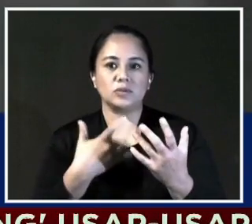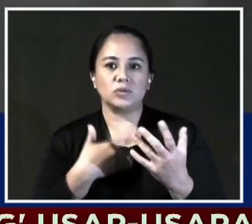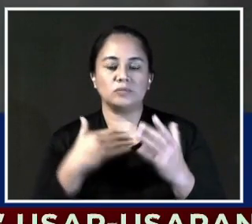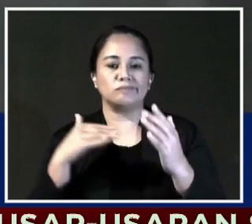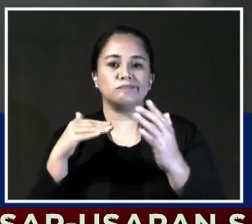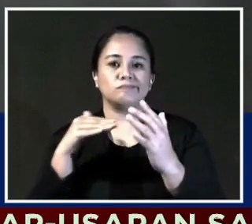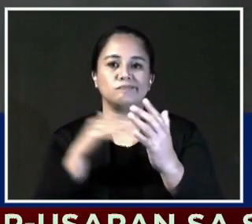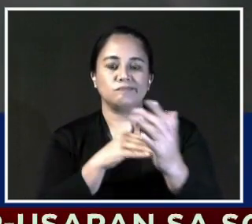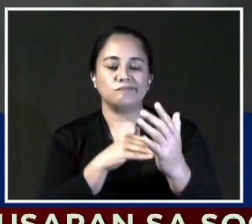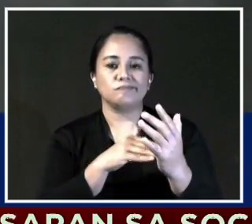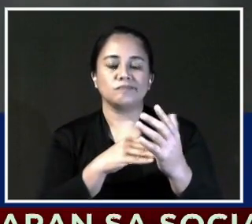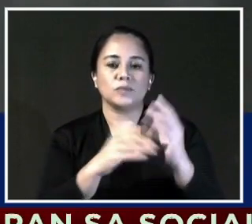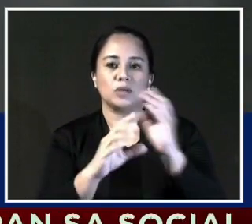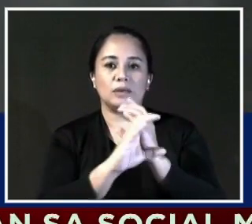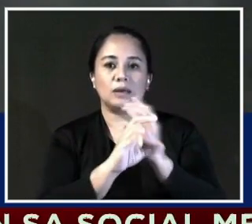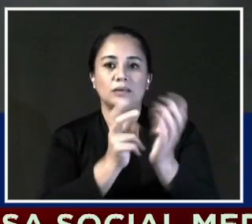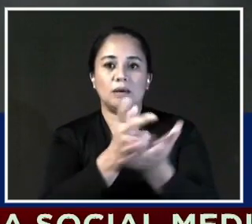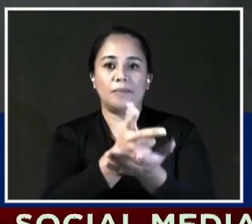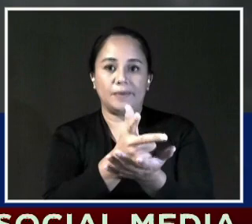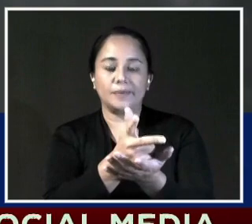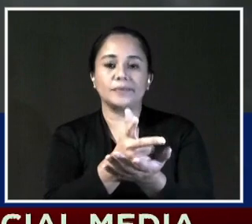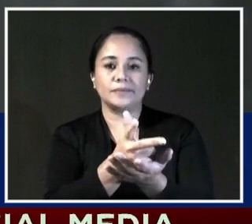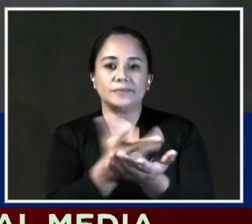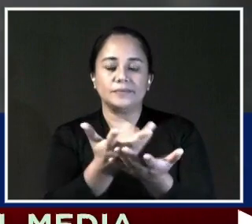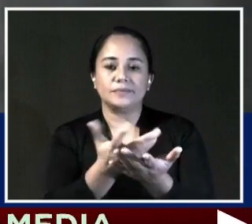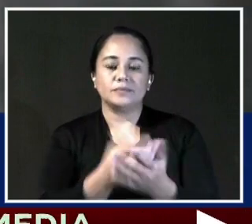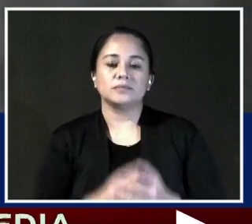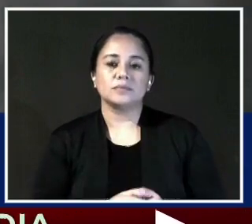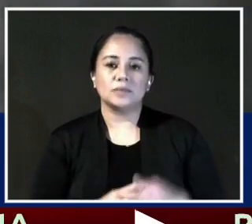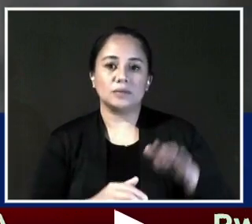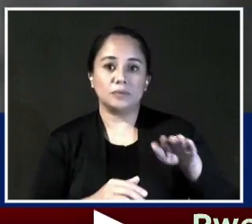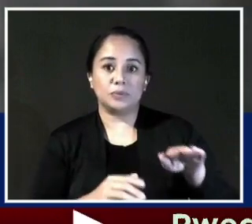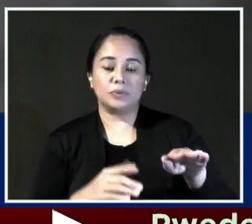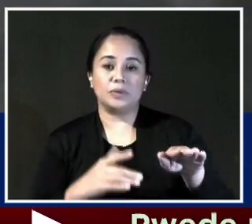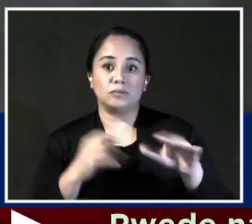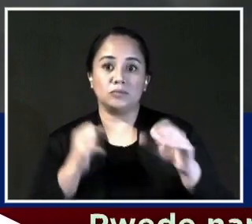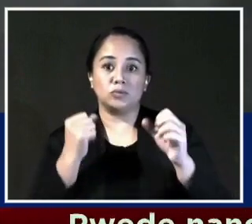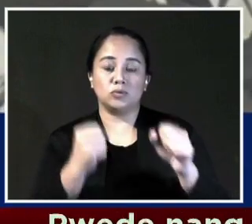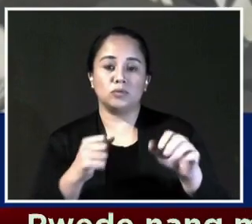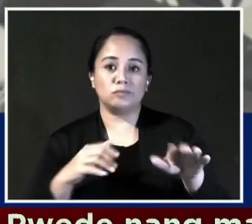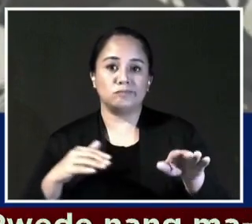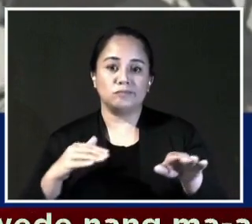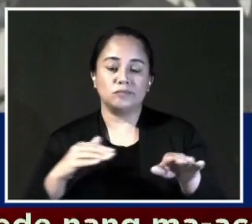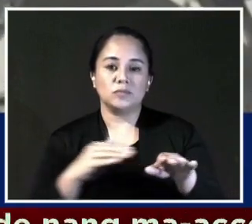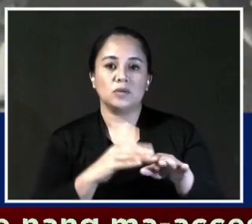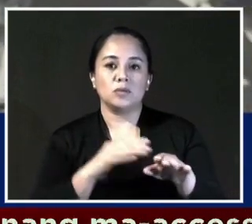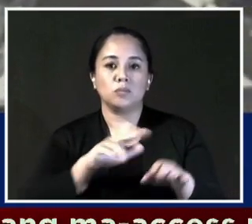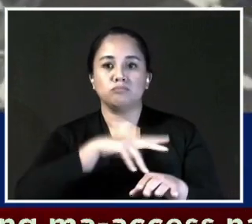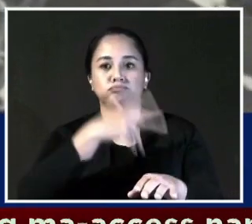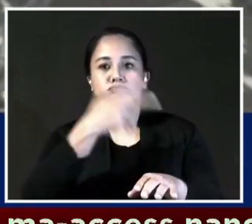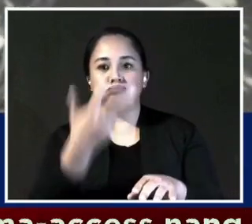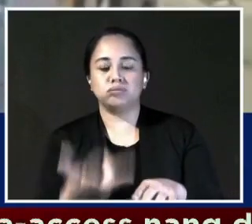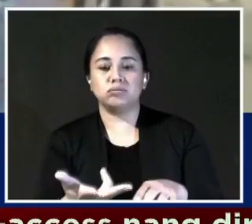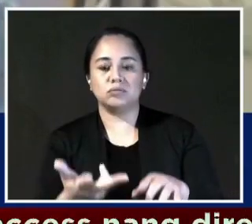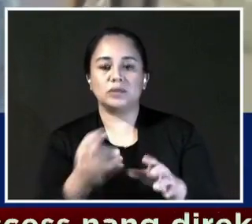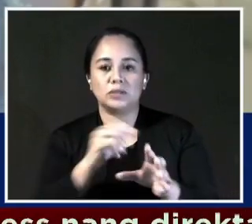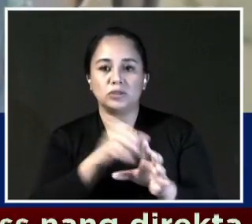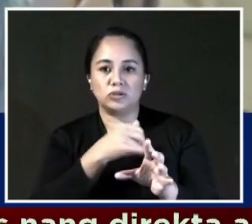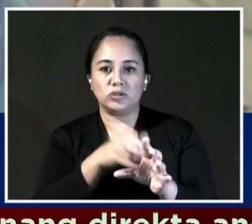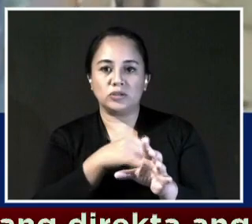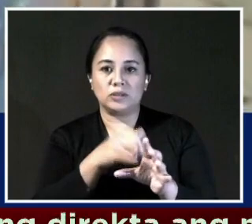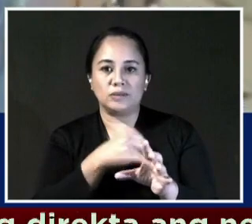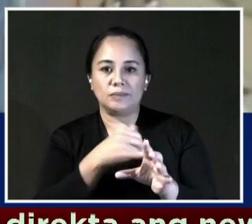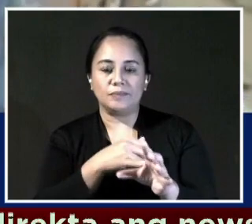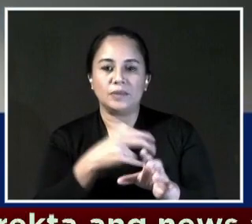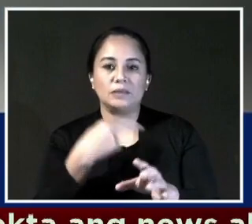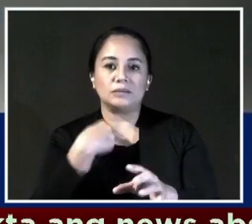kotse na nakaparada sa gilid ng kalsada. Sa lakas po ng pagkakabangga ay natumba pa ang jeepney at naipit sa loob